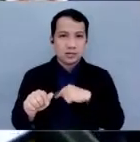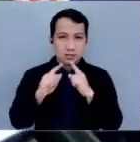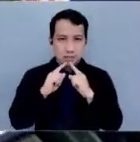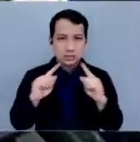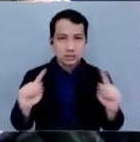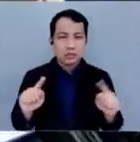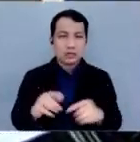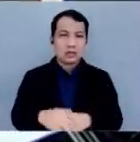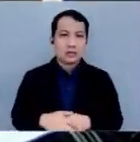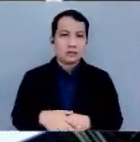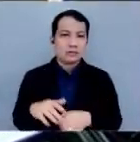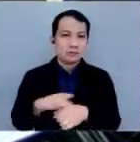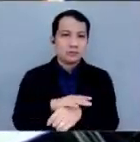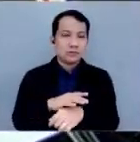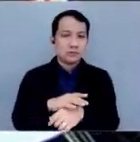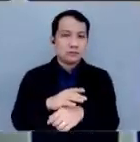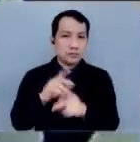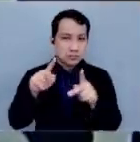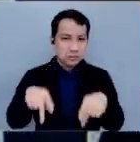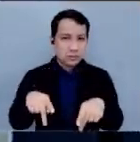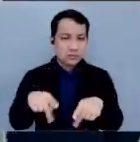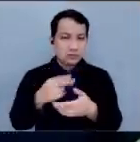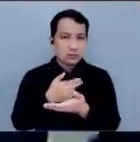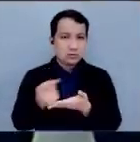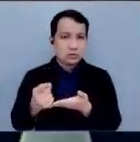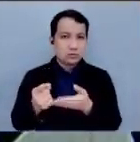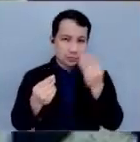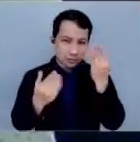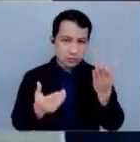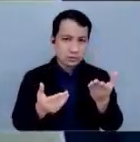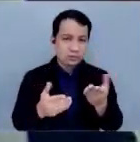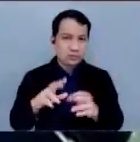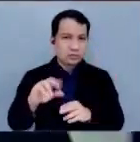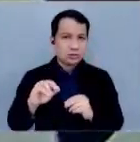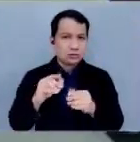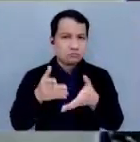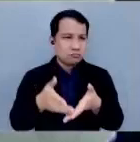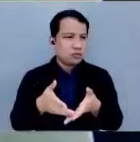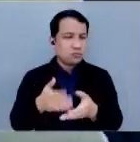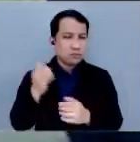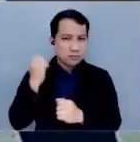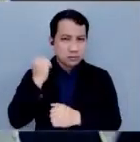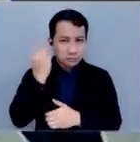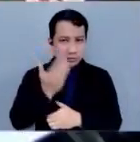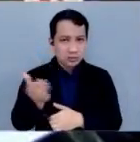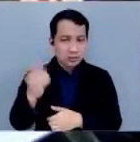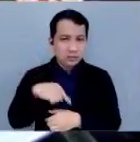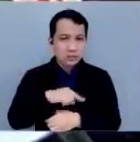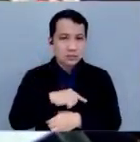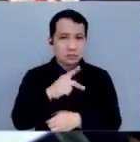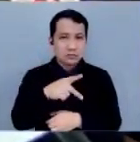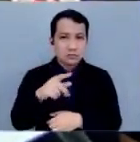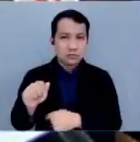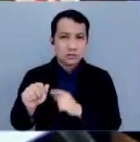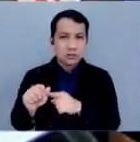full manpower complement during the Holy Week. No leave policy, makakaasa kayo na yung mga kawani ng PPA